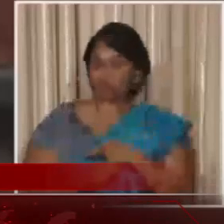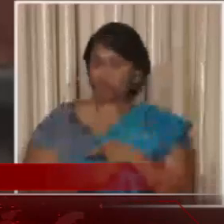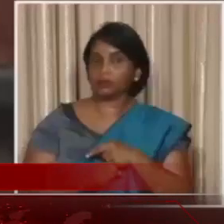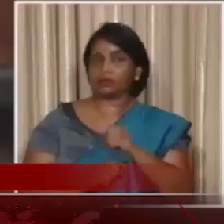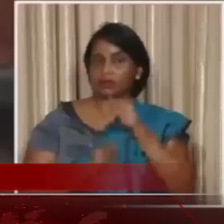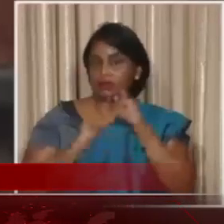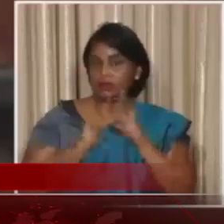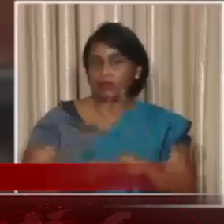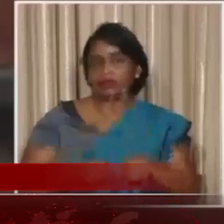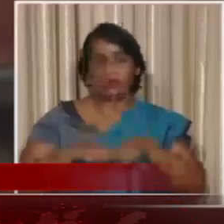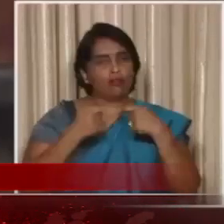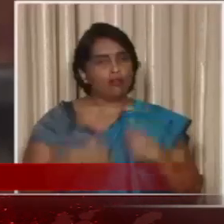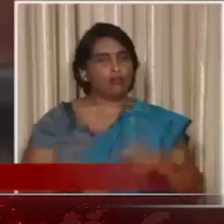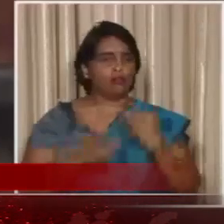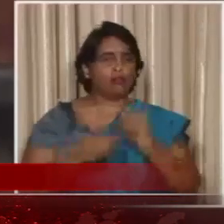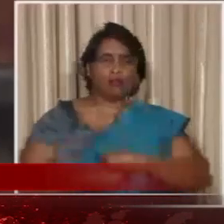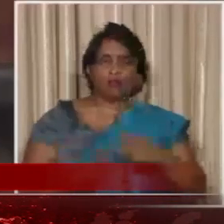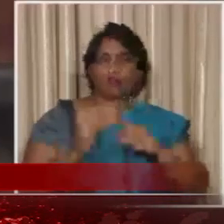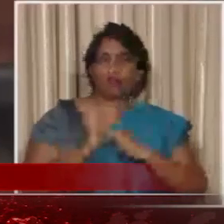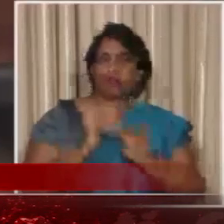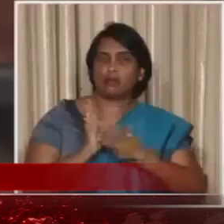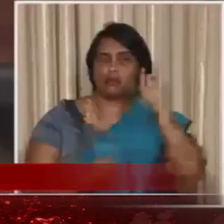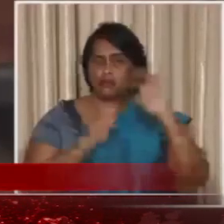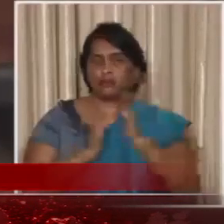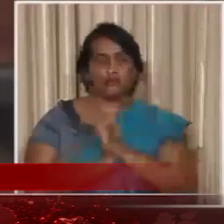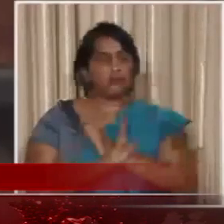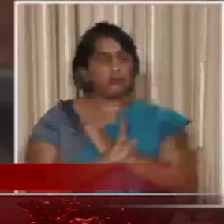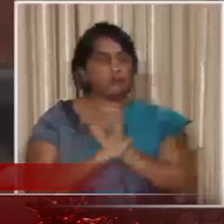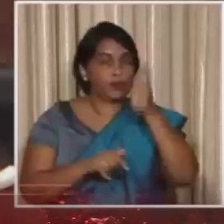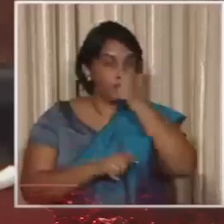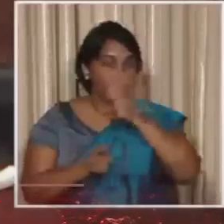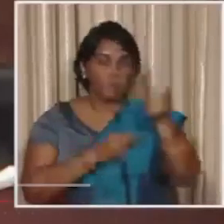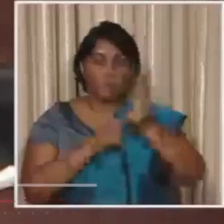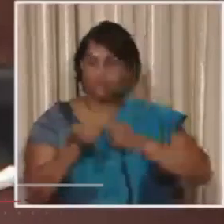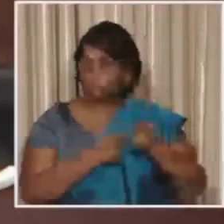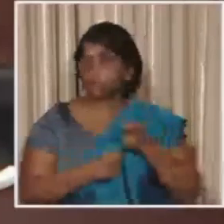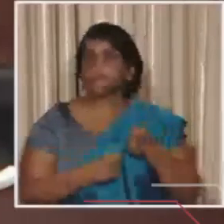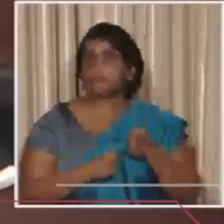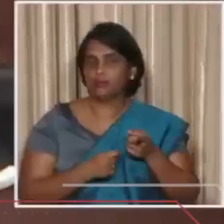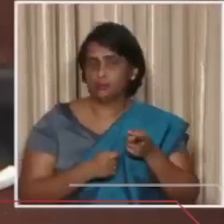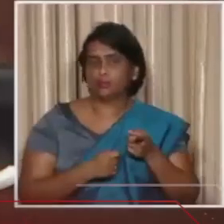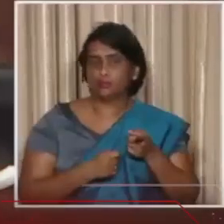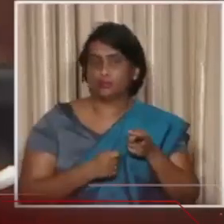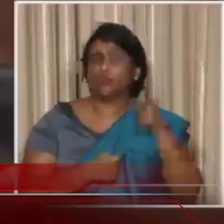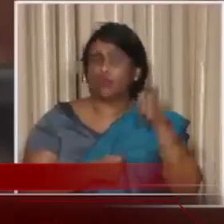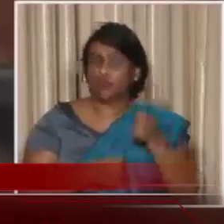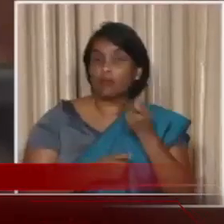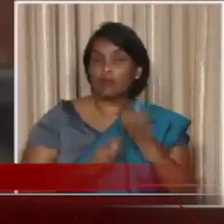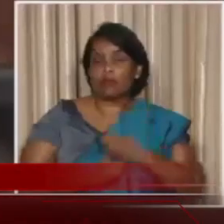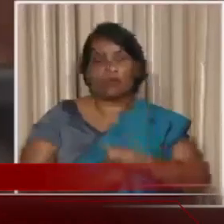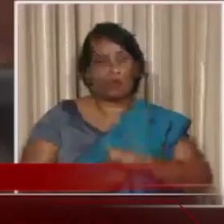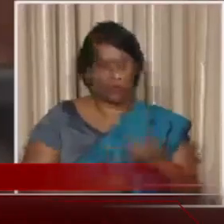ඉතාම නාස්තිකාර ව්‍යාපෘති වල යොදවලා මහා පරිමාණ ලෙස මංකොල්ල කාලා එම ධනය නාස්ති